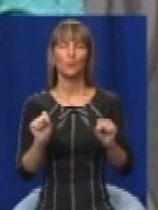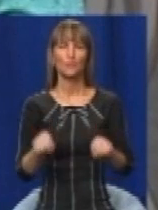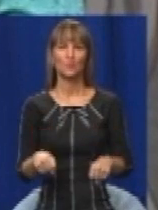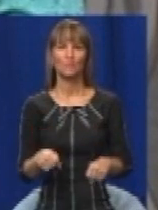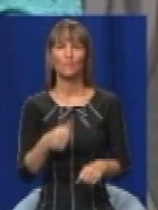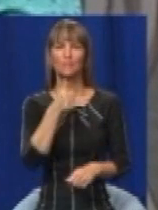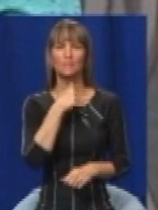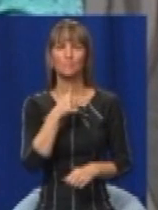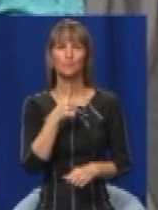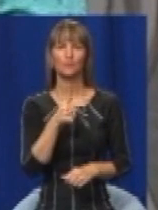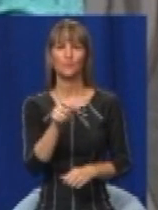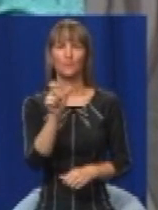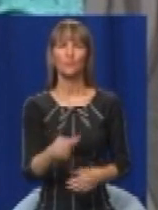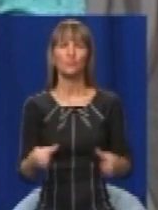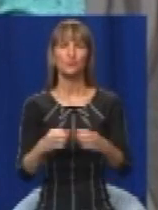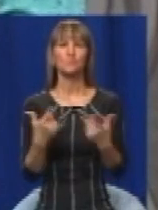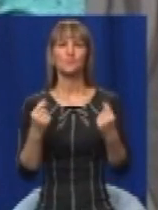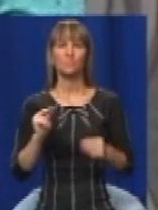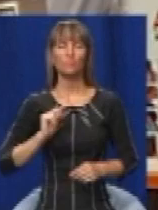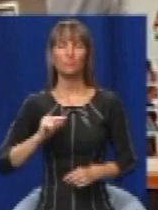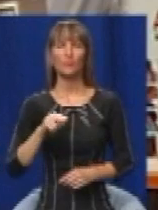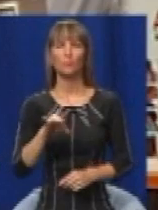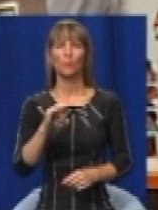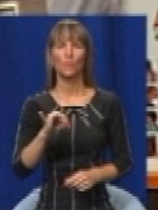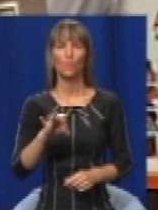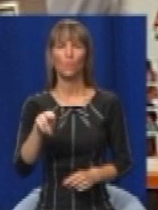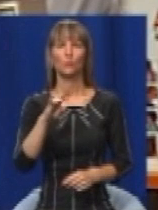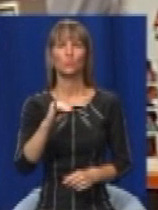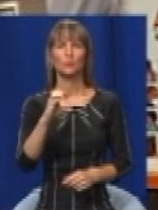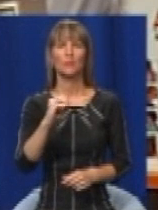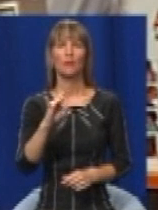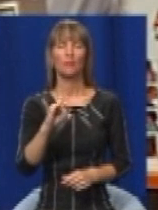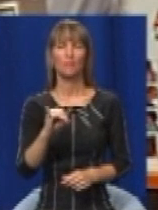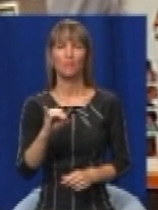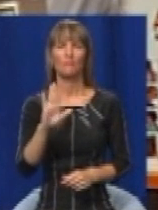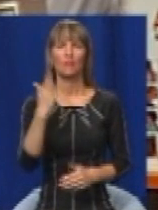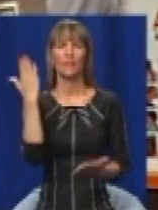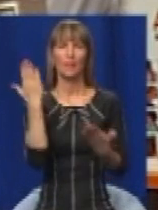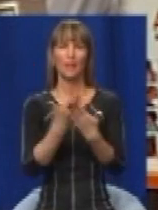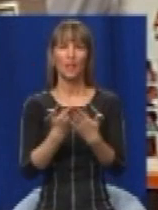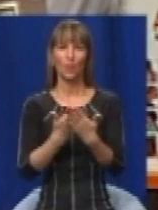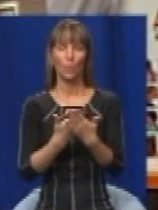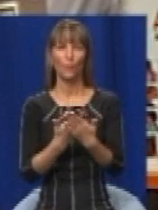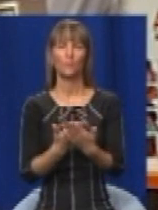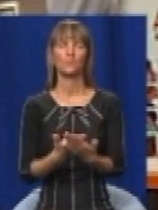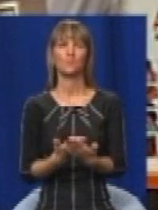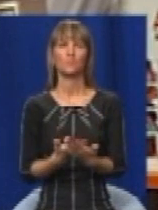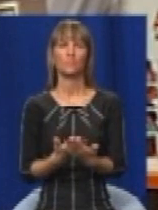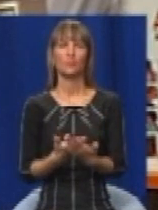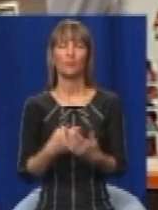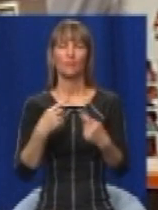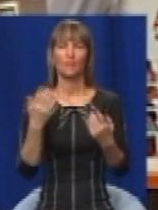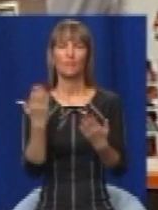в засобах суспільного життя, ну, взагалі, де працюють продюсери? Де їх можна зустріти? В кіно, ну. В кіно, в